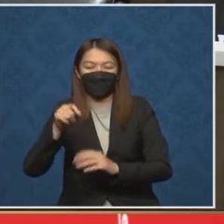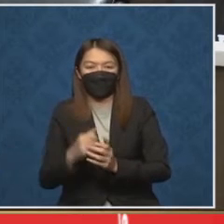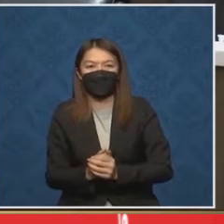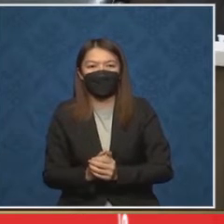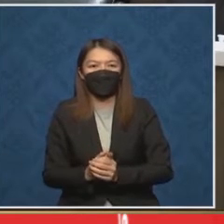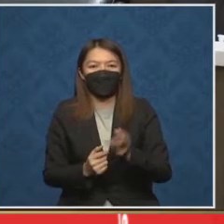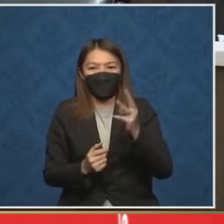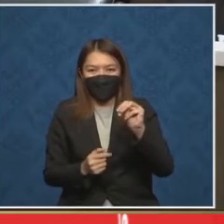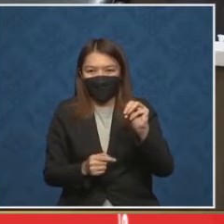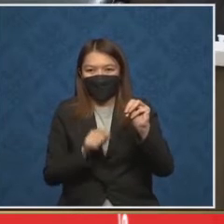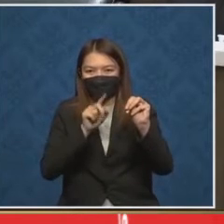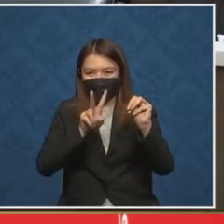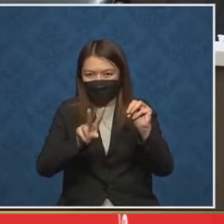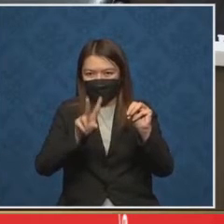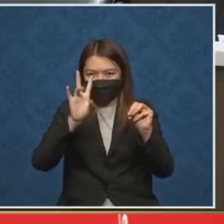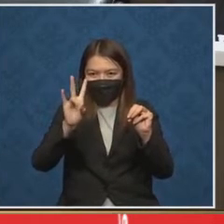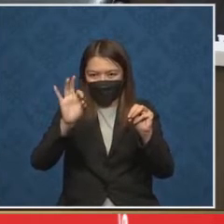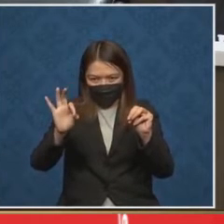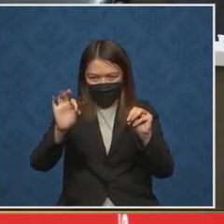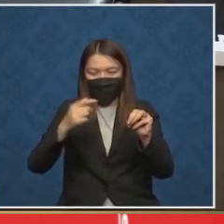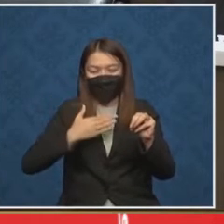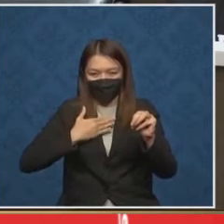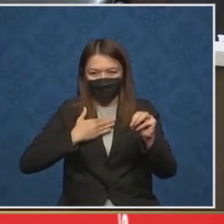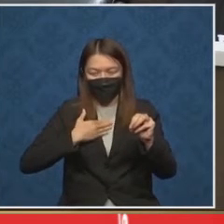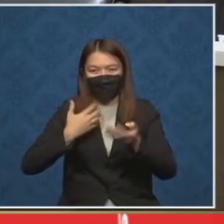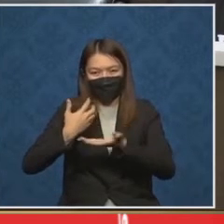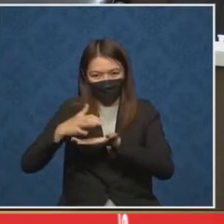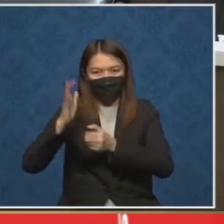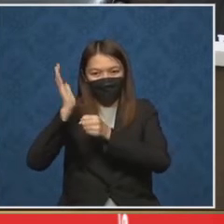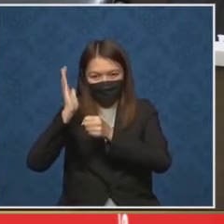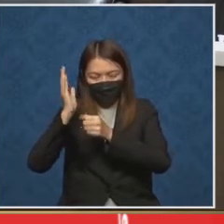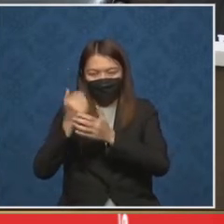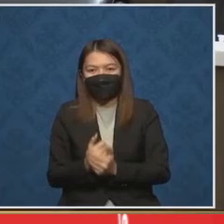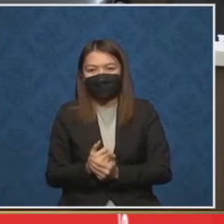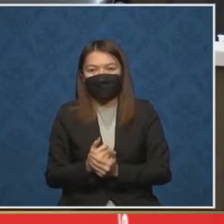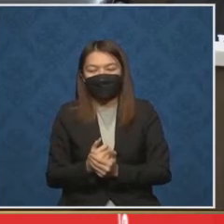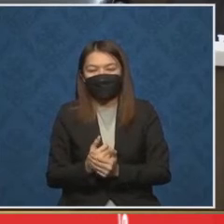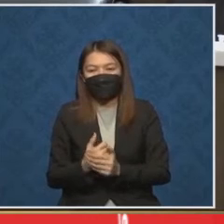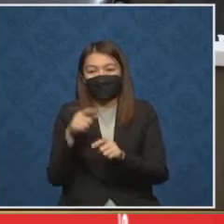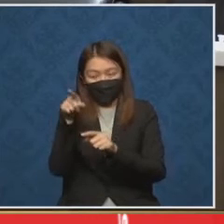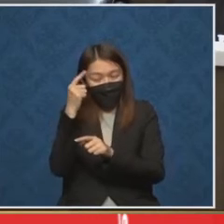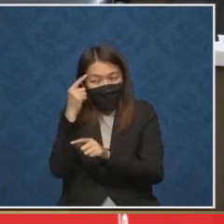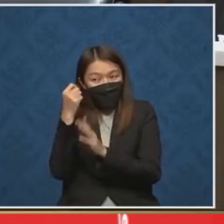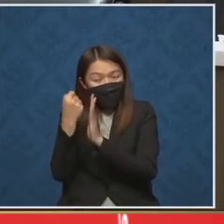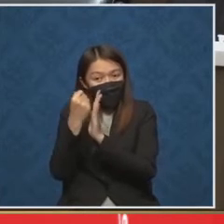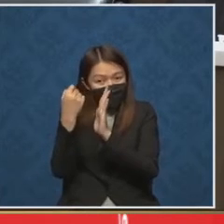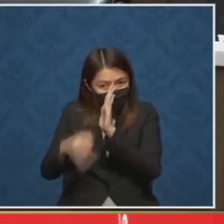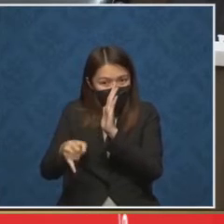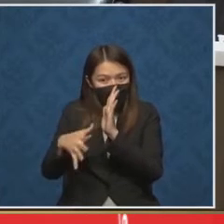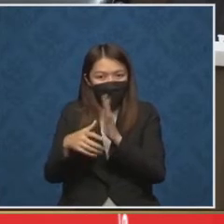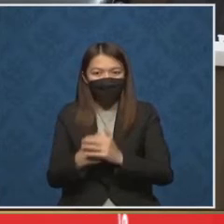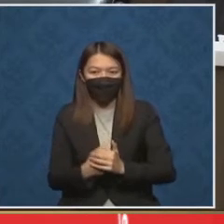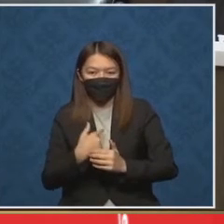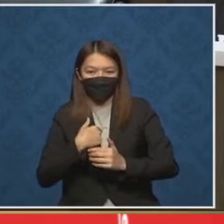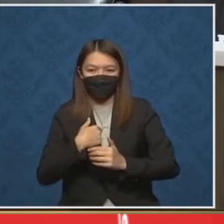รา279เหมือนกันบอกว่าเรื่องนี้เนี่ยถ้าท่านแน่ใจว่าไม่ทำผิดจะมาออกนี่ละโทษกรรมตัวเอง